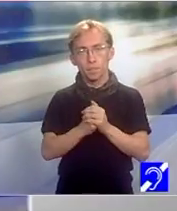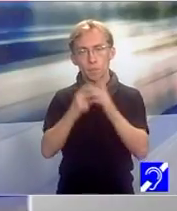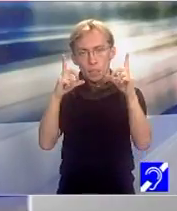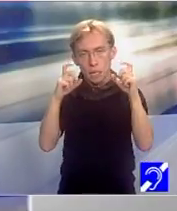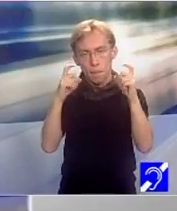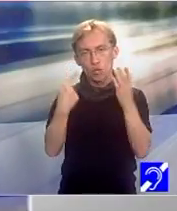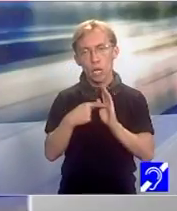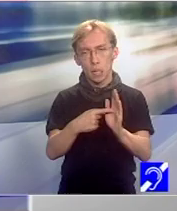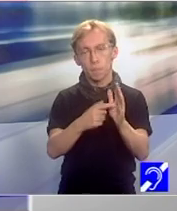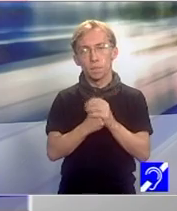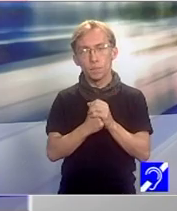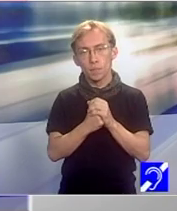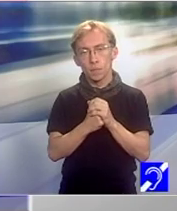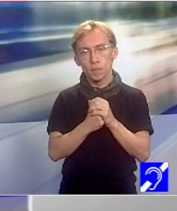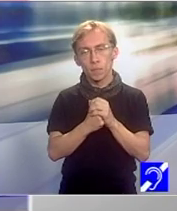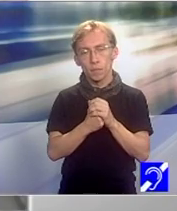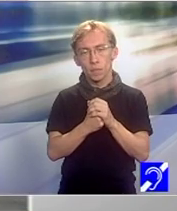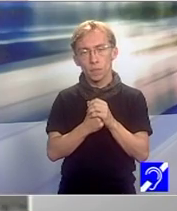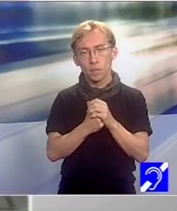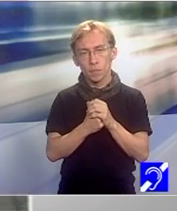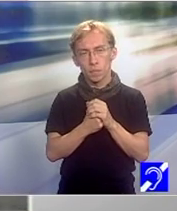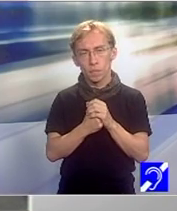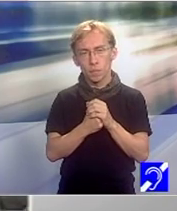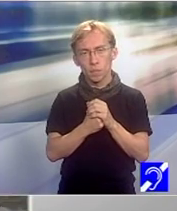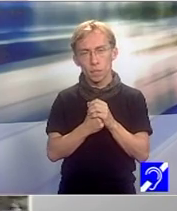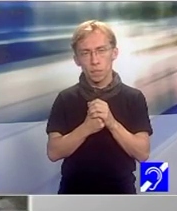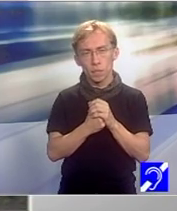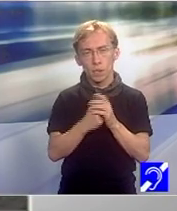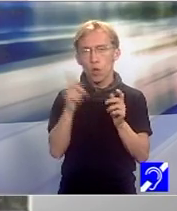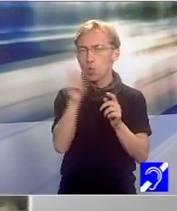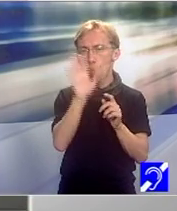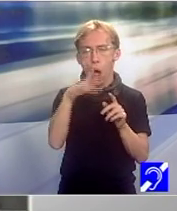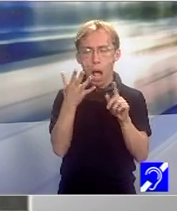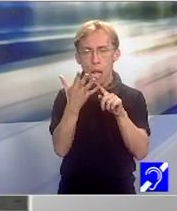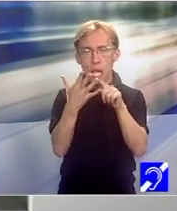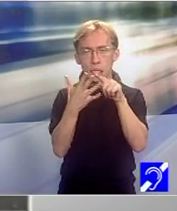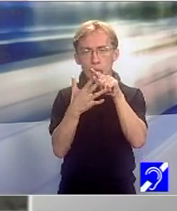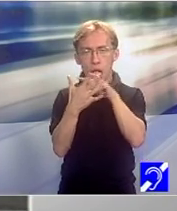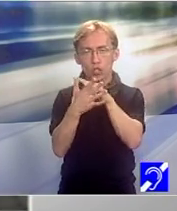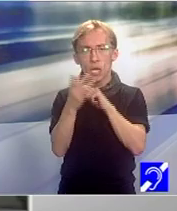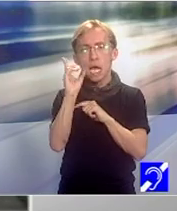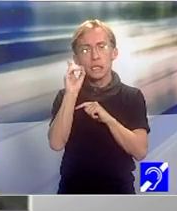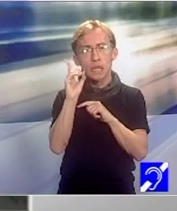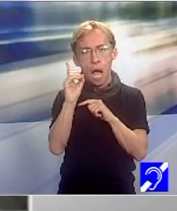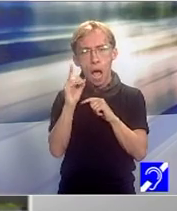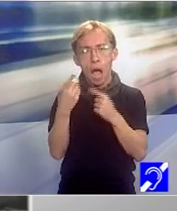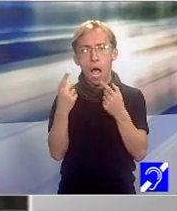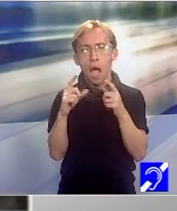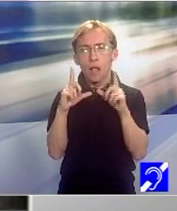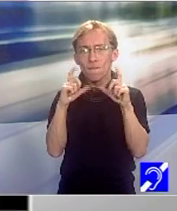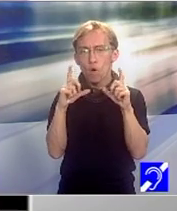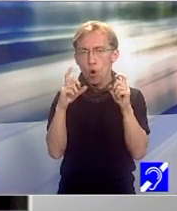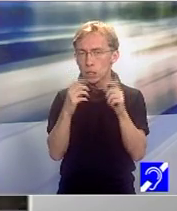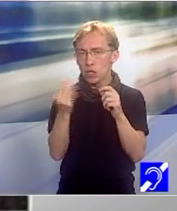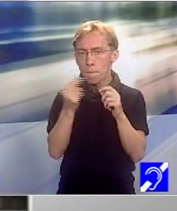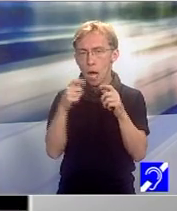însă vorbesc de la sine. Zulcarnain nu are degete, dar își folosește gura pentru a lucra cu un aparat fotoprofesional.